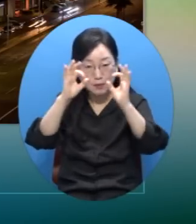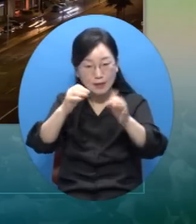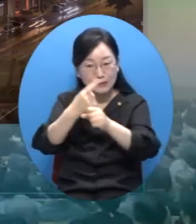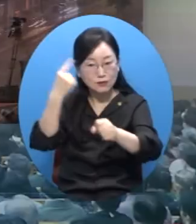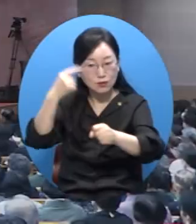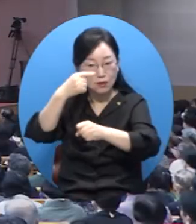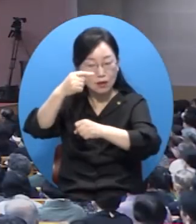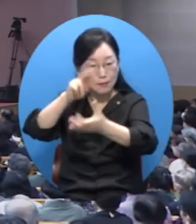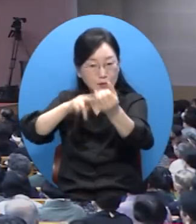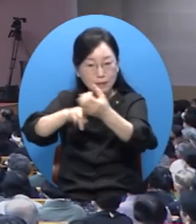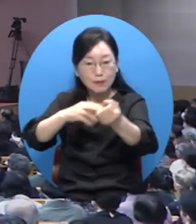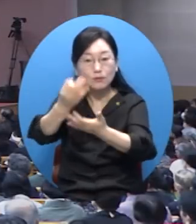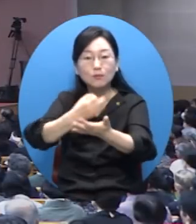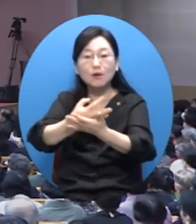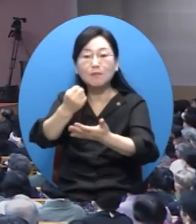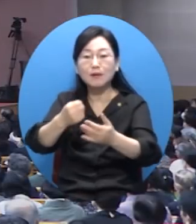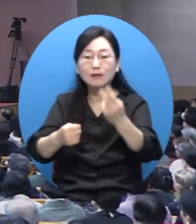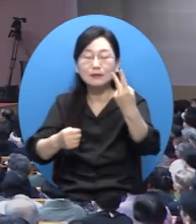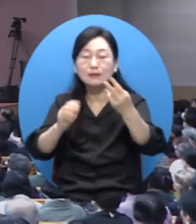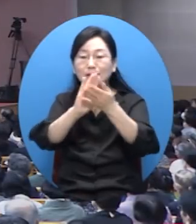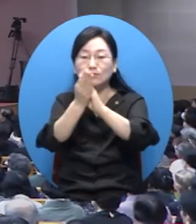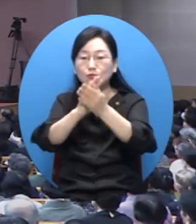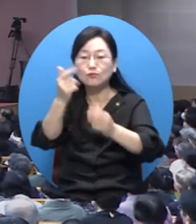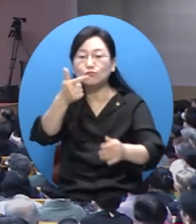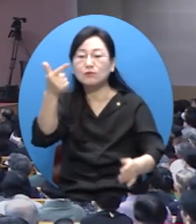얼마냐 놀라지 마세요. 2조 6천억.